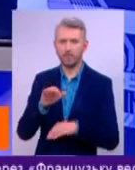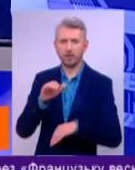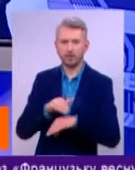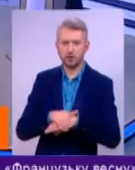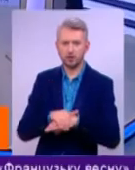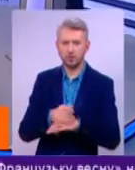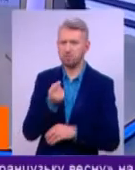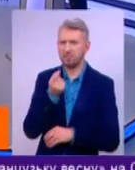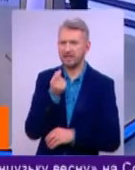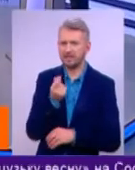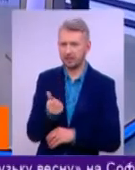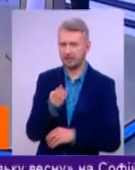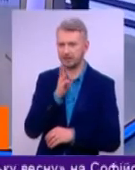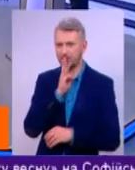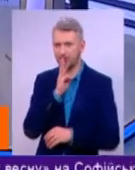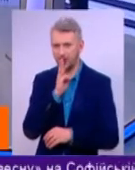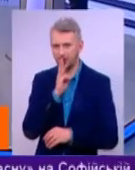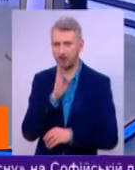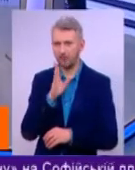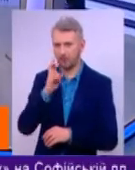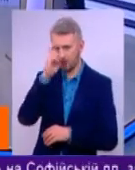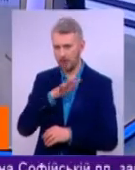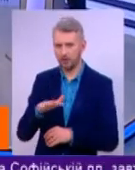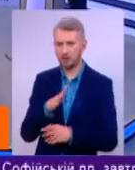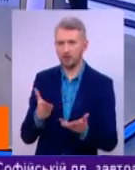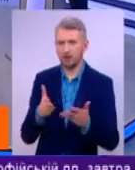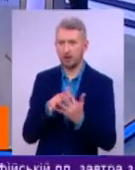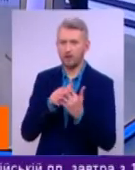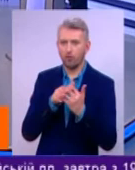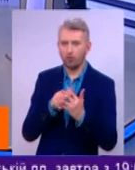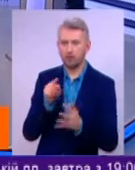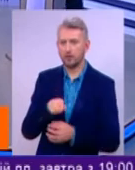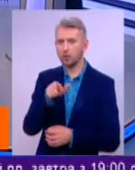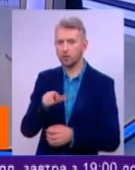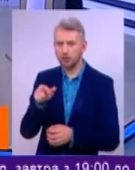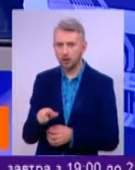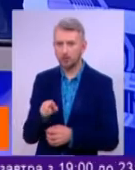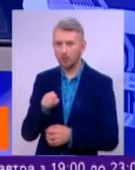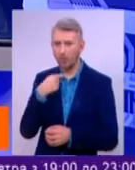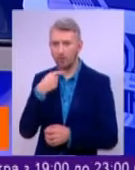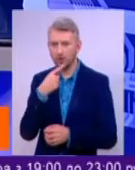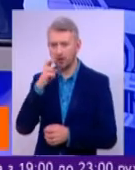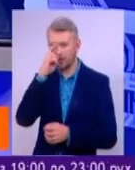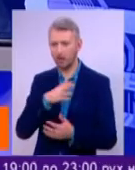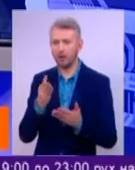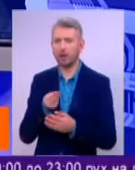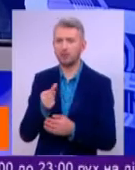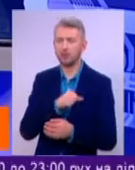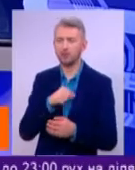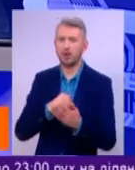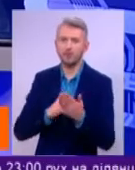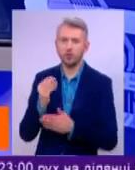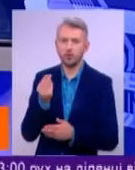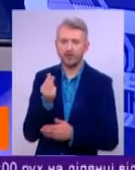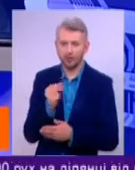фактично мізерні зарплати в країні, яка воює, в тих людей, ви говорили, так, країна, яка платить найвищу ціну за